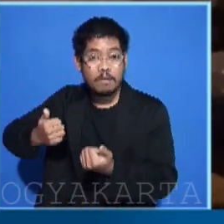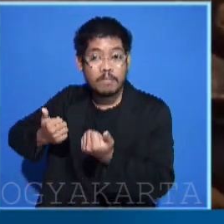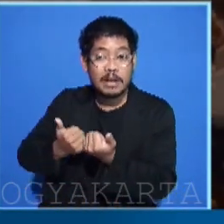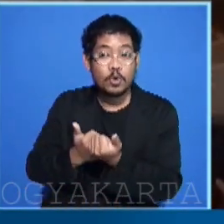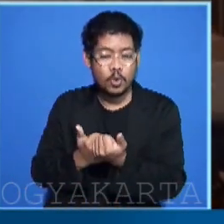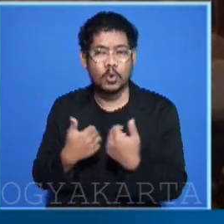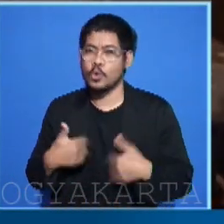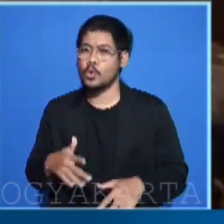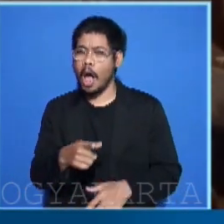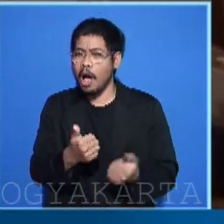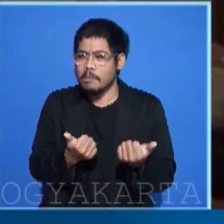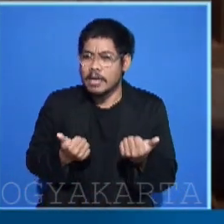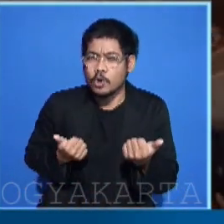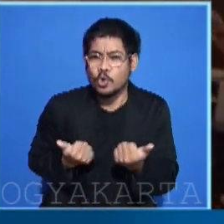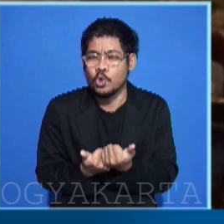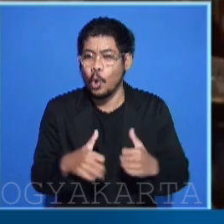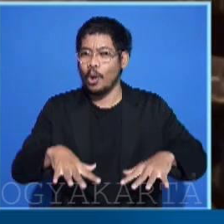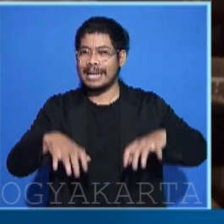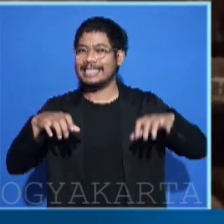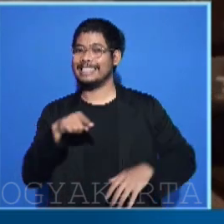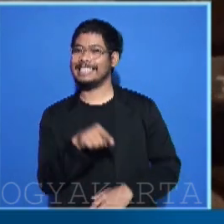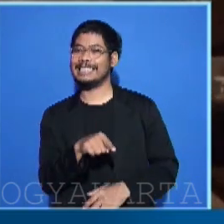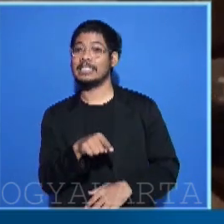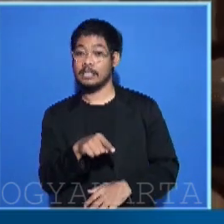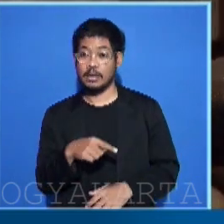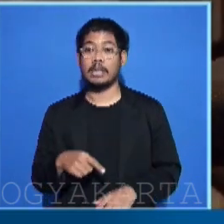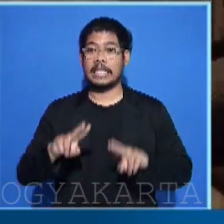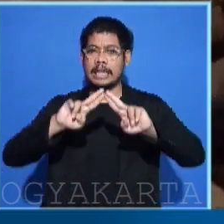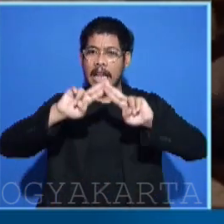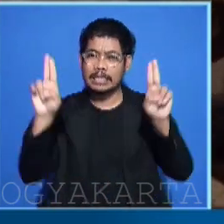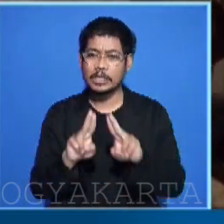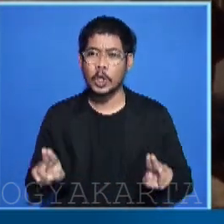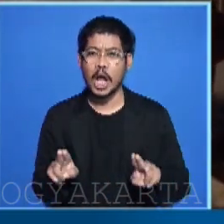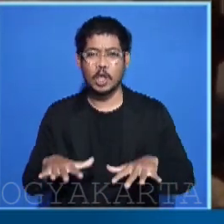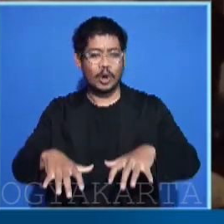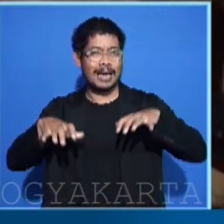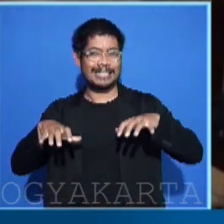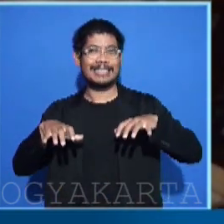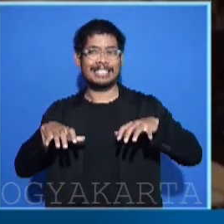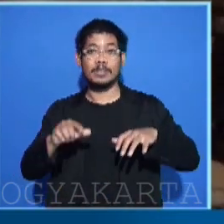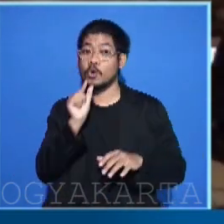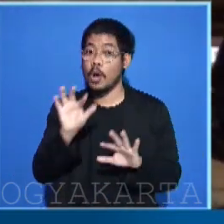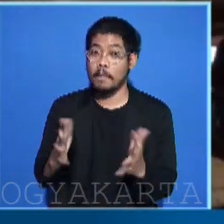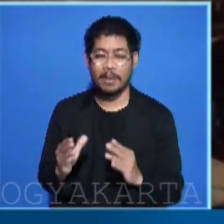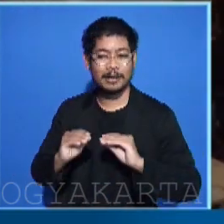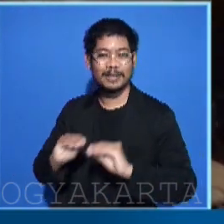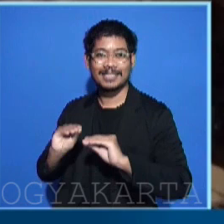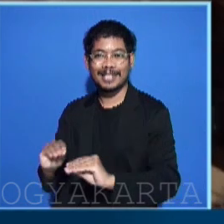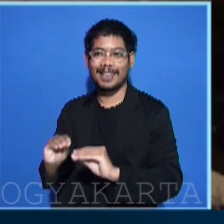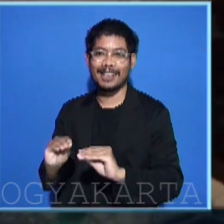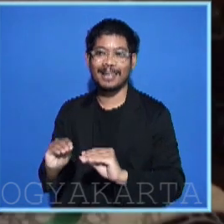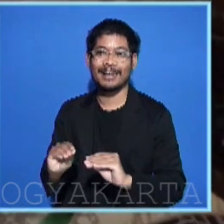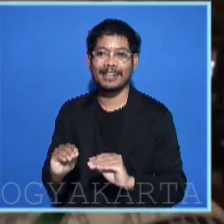sekali konferensi ini, International Council for Education with